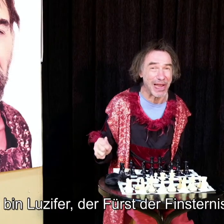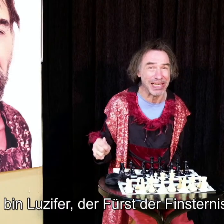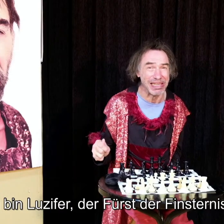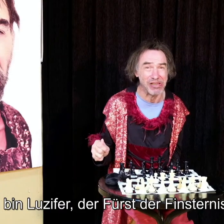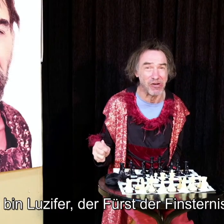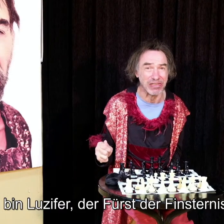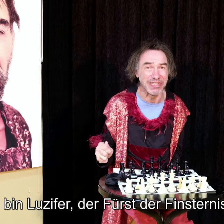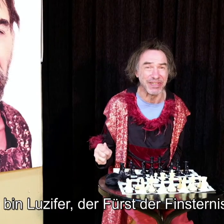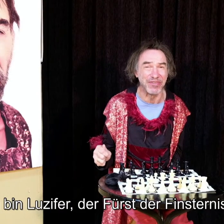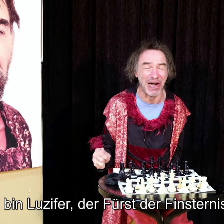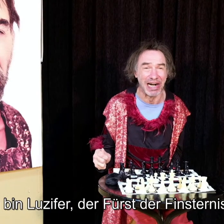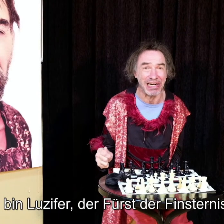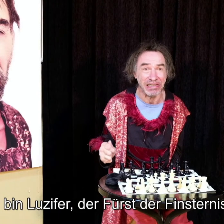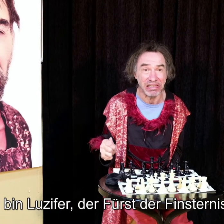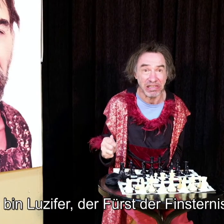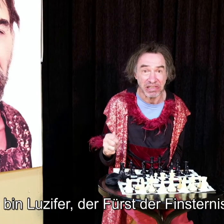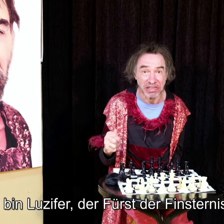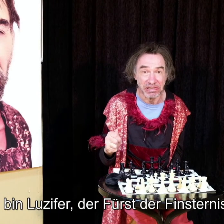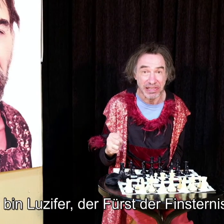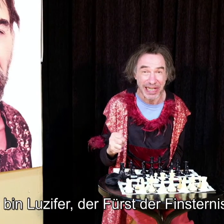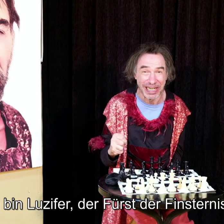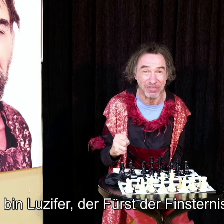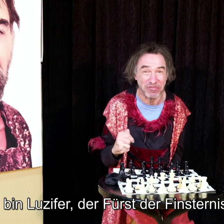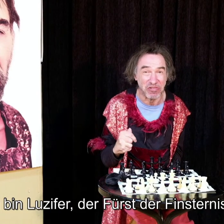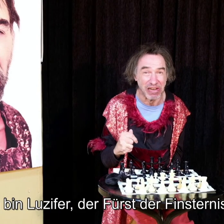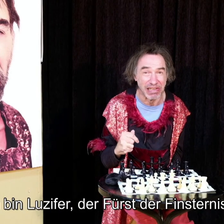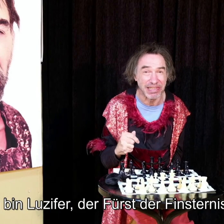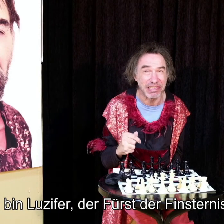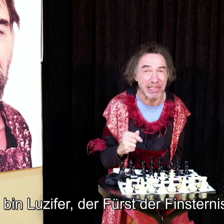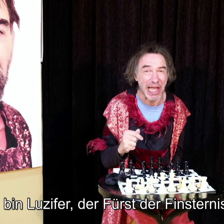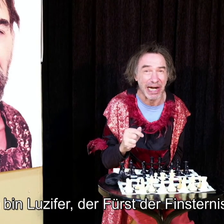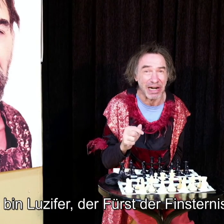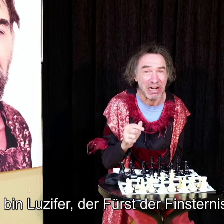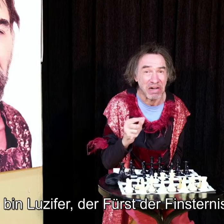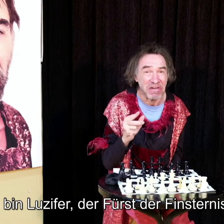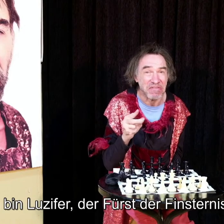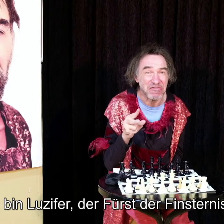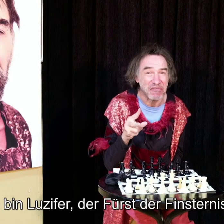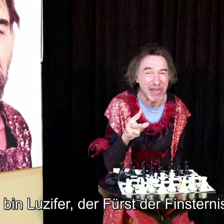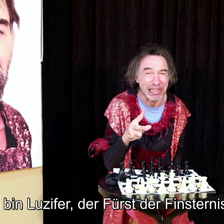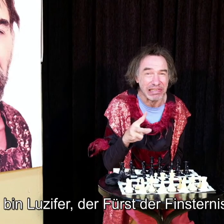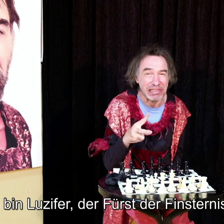Ich bin Luzifer, der Fürst der